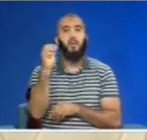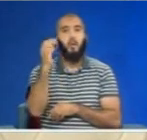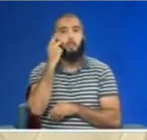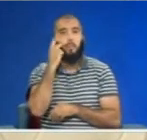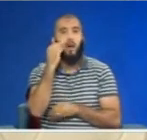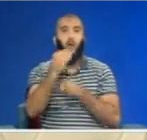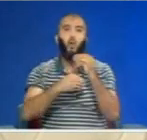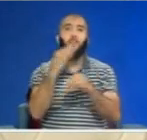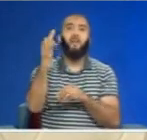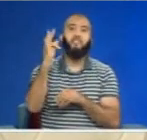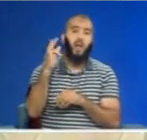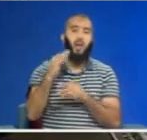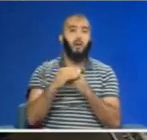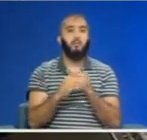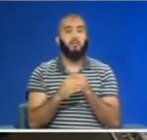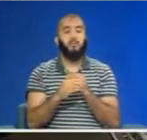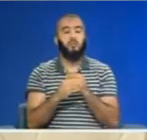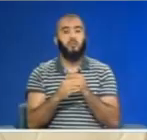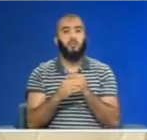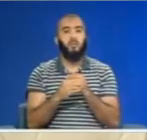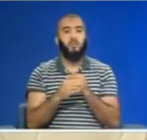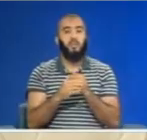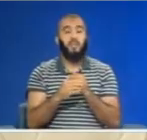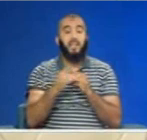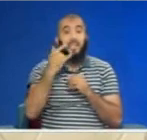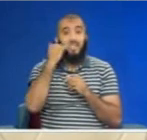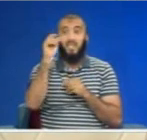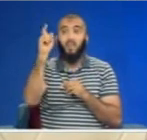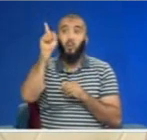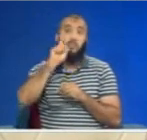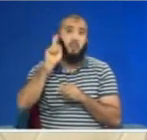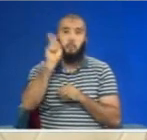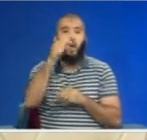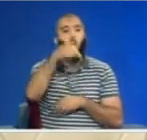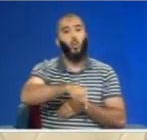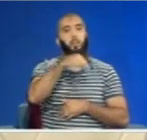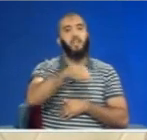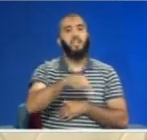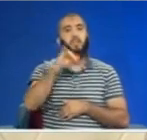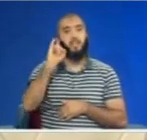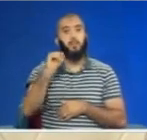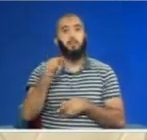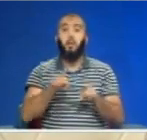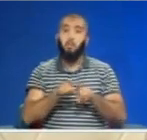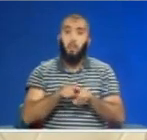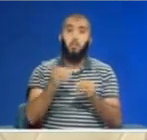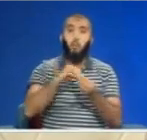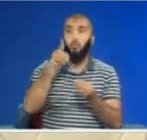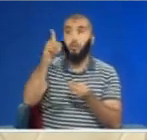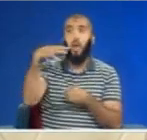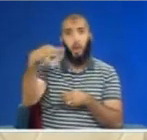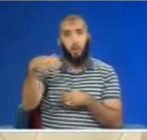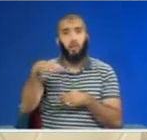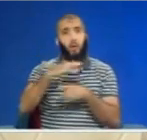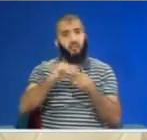المرأة إلا مع ذي محرم. ما دامت العمرة ليست فرضا وقد اعتمرت قبل ذلك مع زوجها